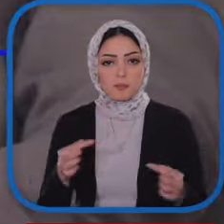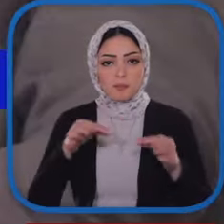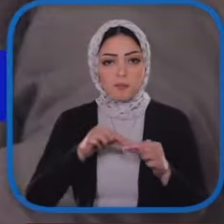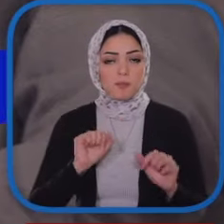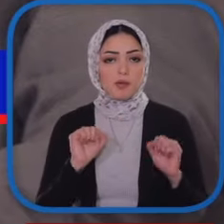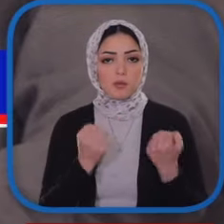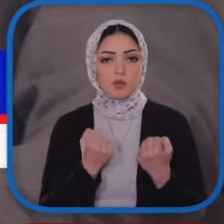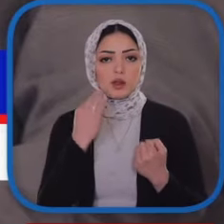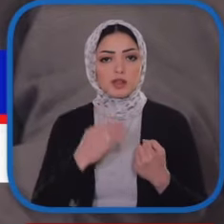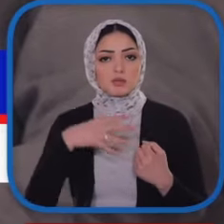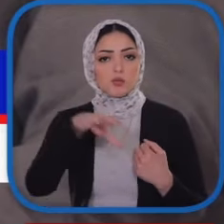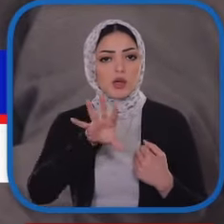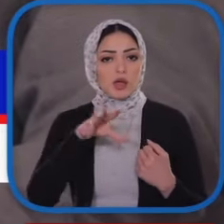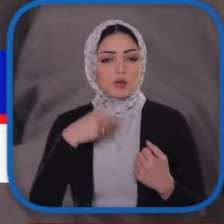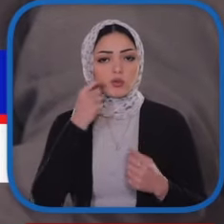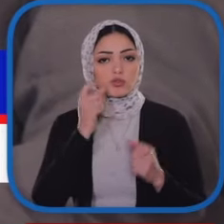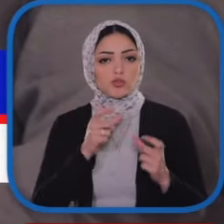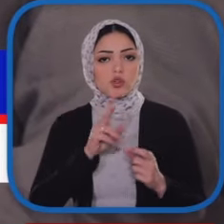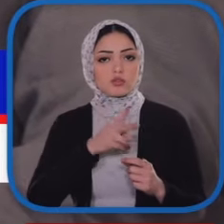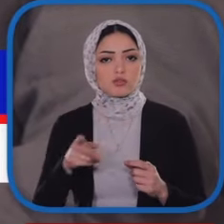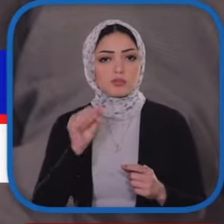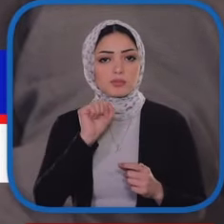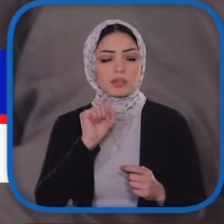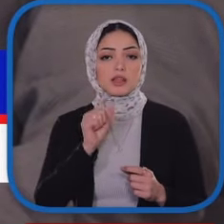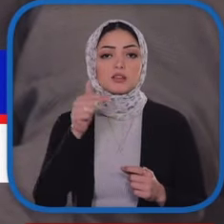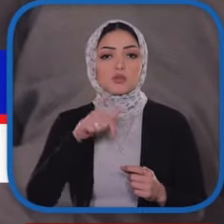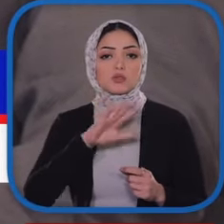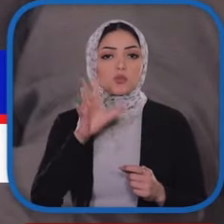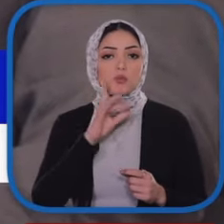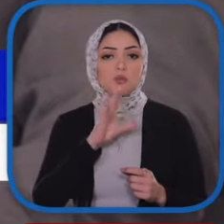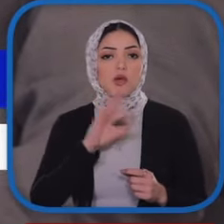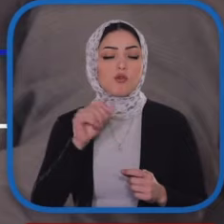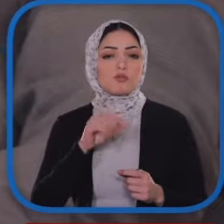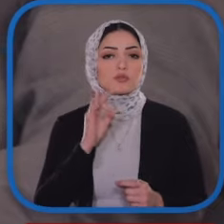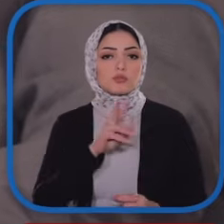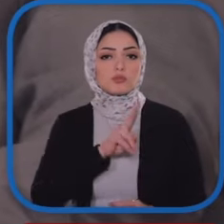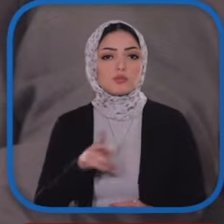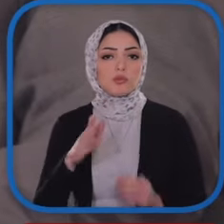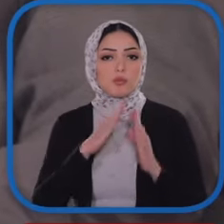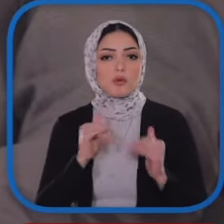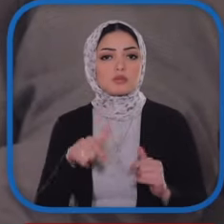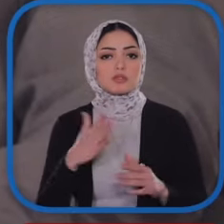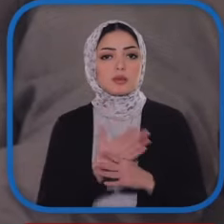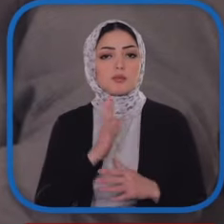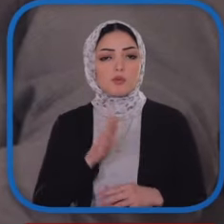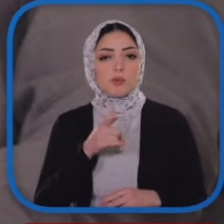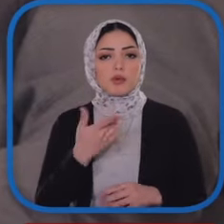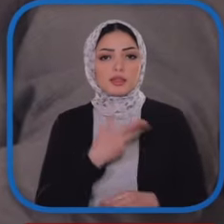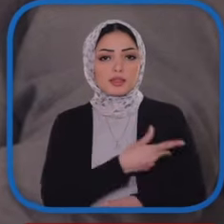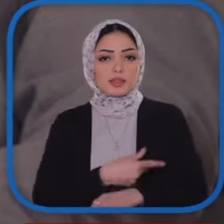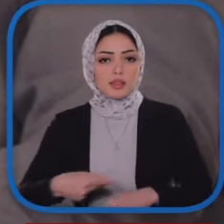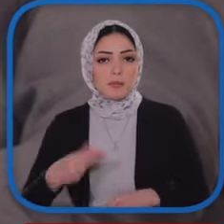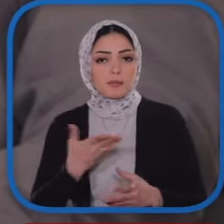بي، ولكن الطريقة دي بتحصل في بطرق مختلفة جداً، زي أثناء عمليات نقل